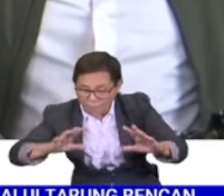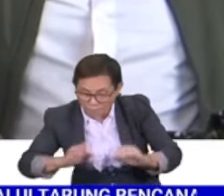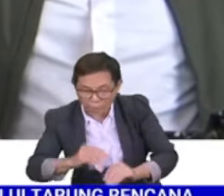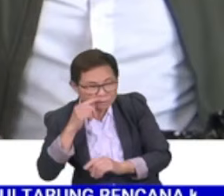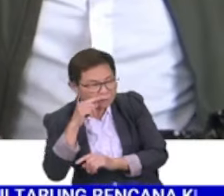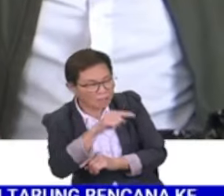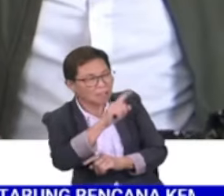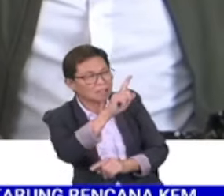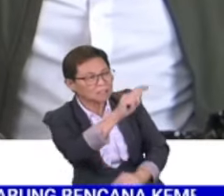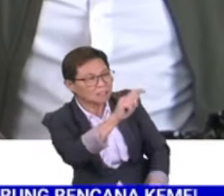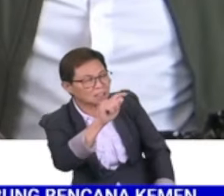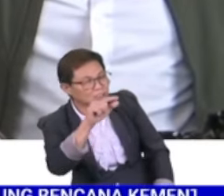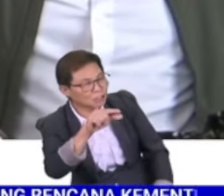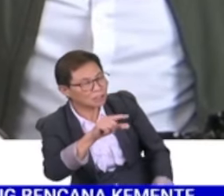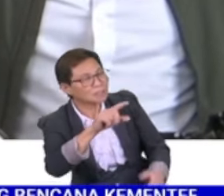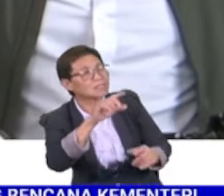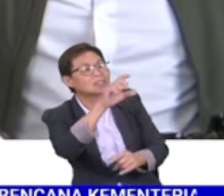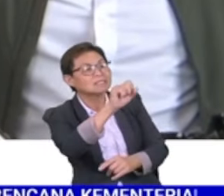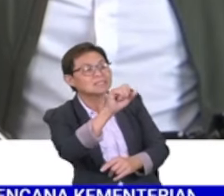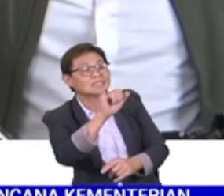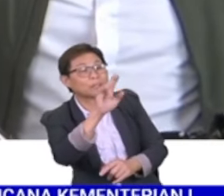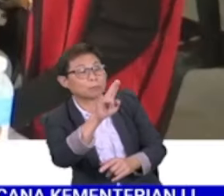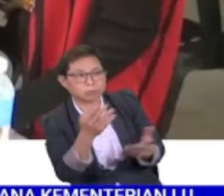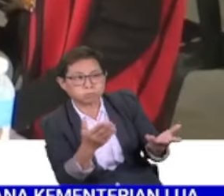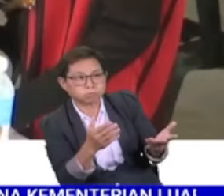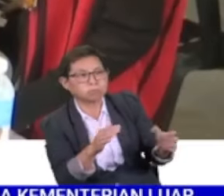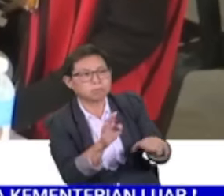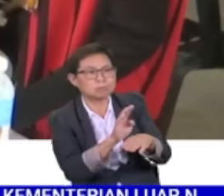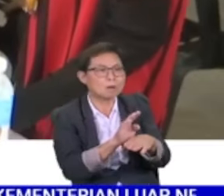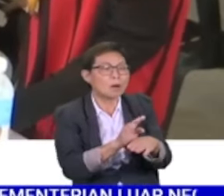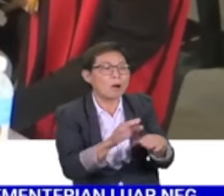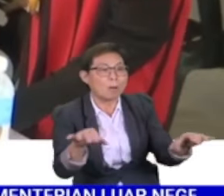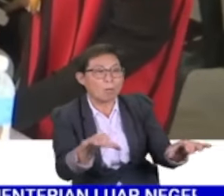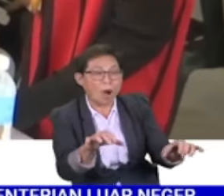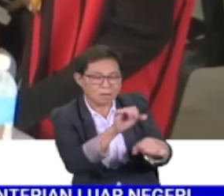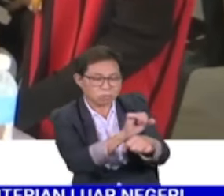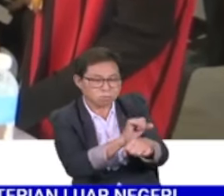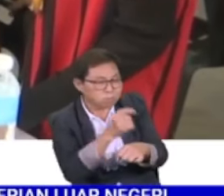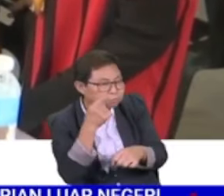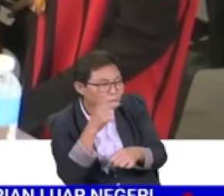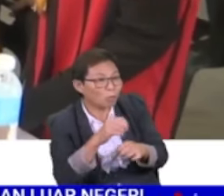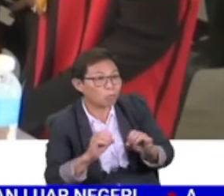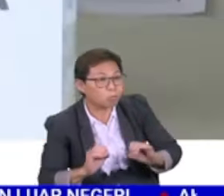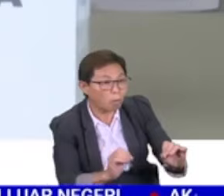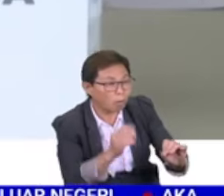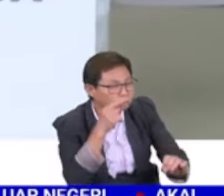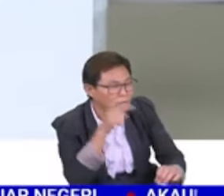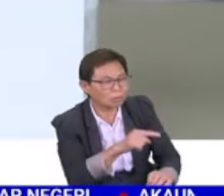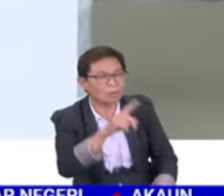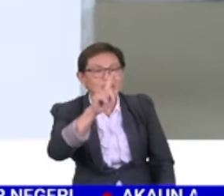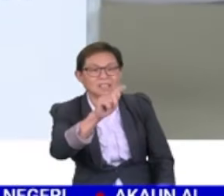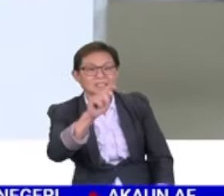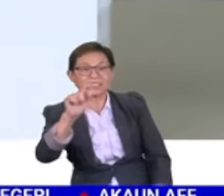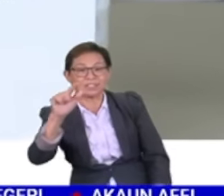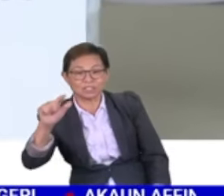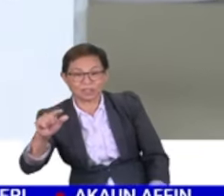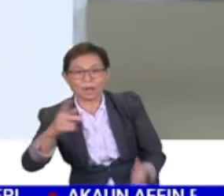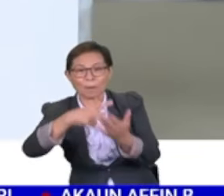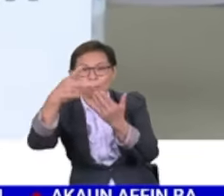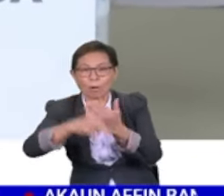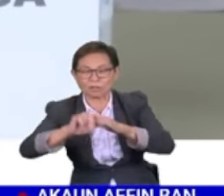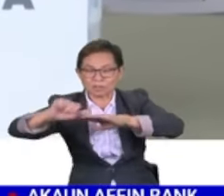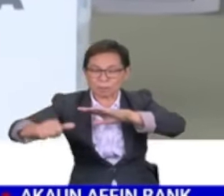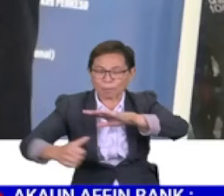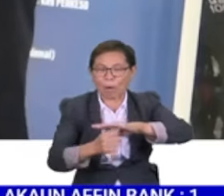TTG, bagaimana TTG Sibu ini beroperasi. TTG adalah satu projek di bawah